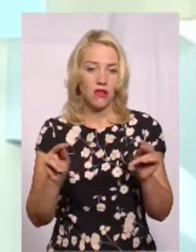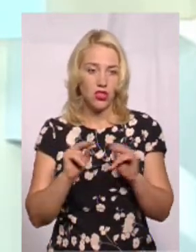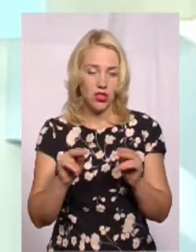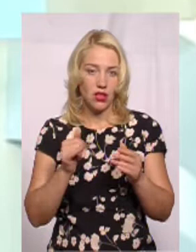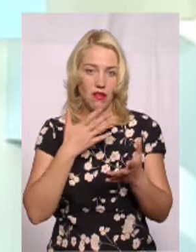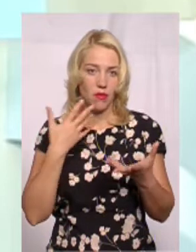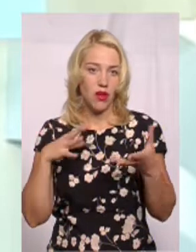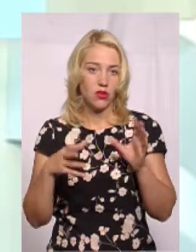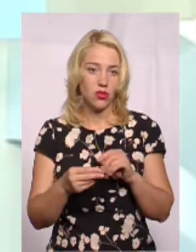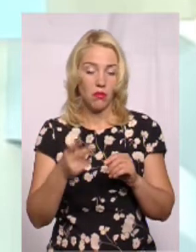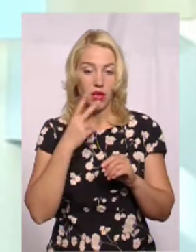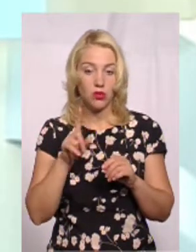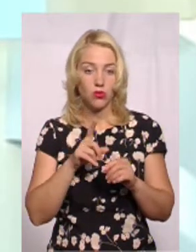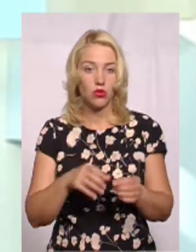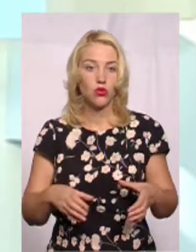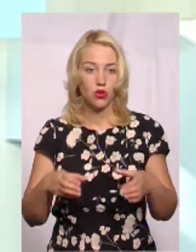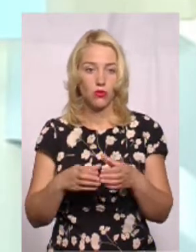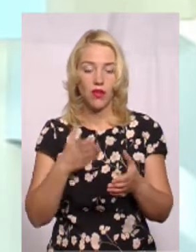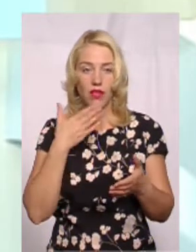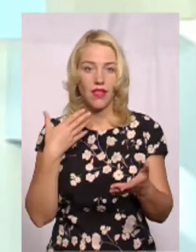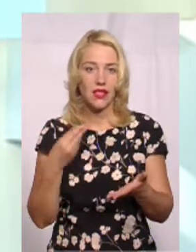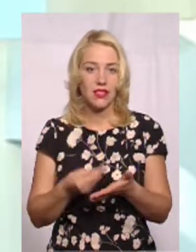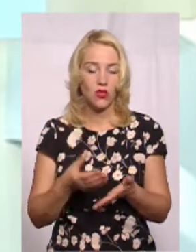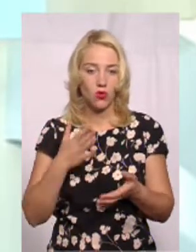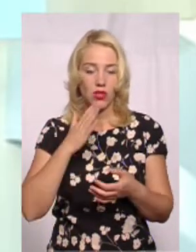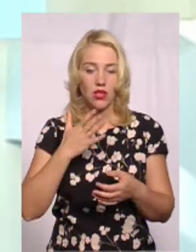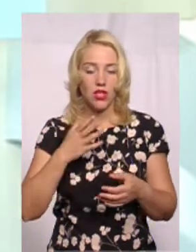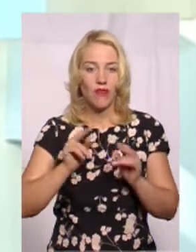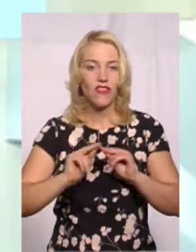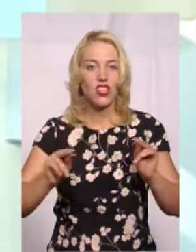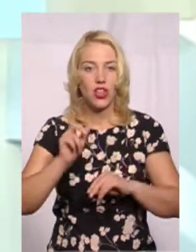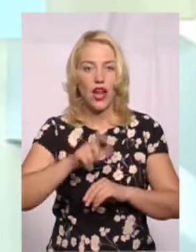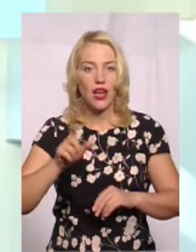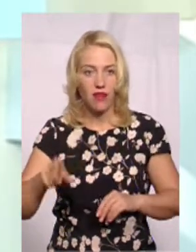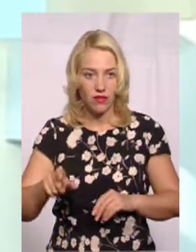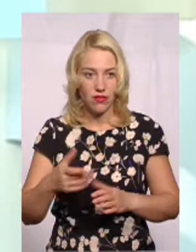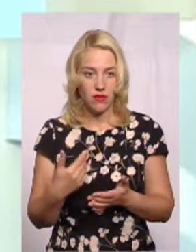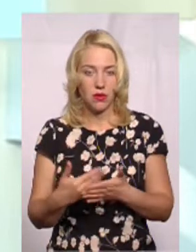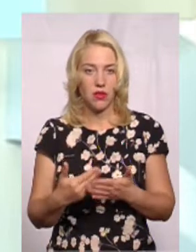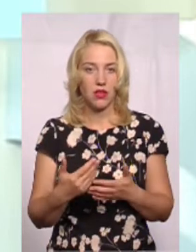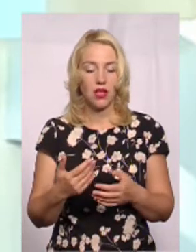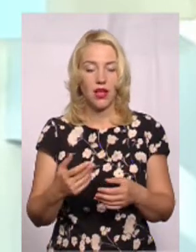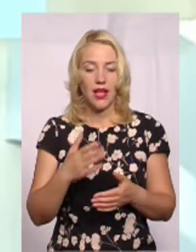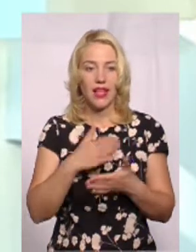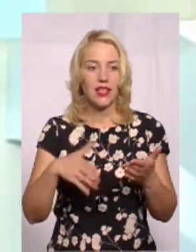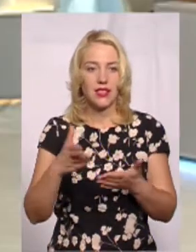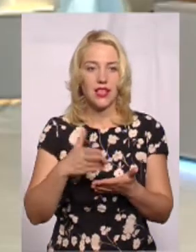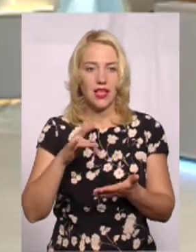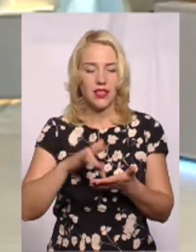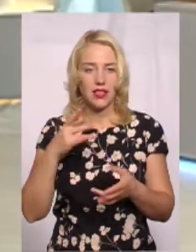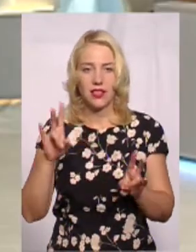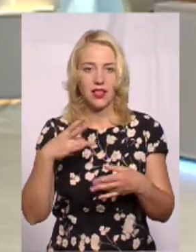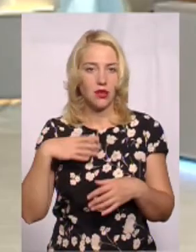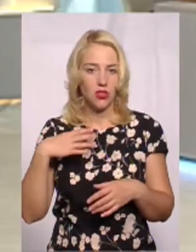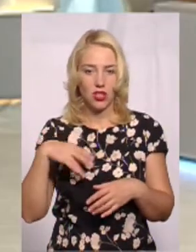бачимо, що громади не цінують поки вчителів, так? Тобто от, пішла децентралізація, так? Не треба чекати